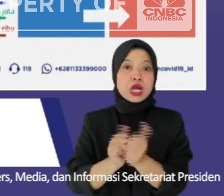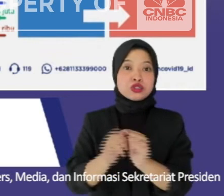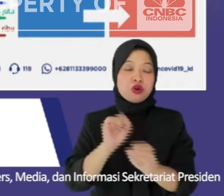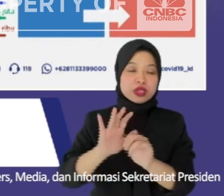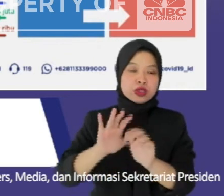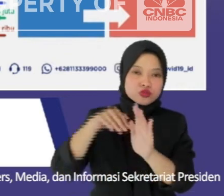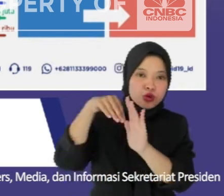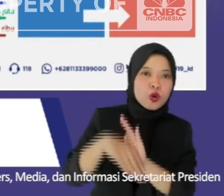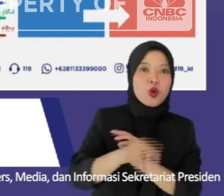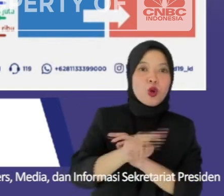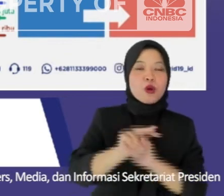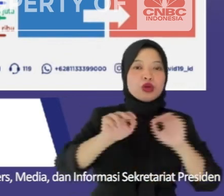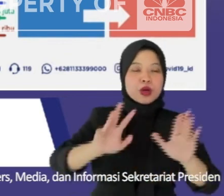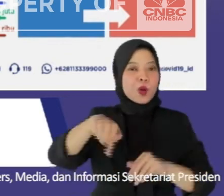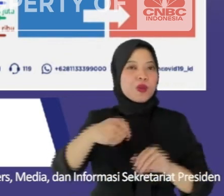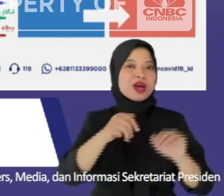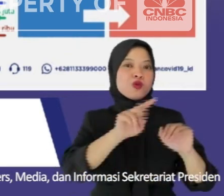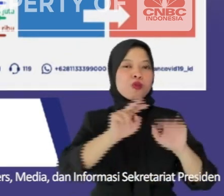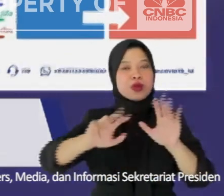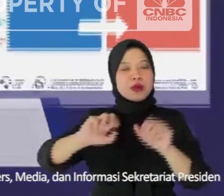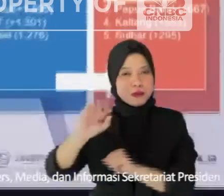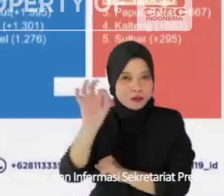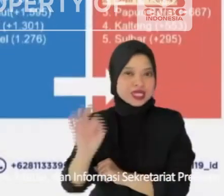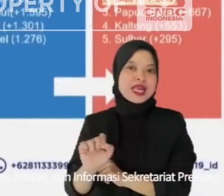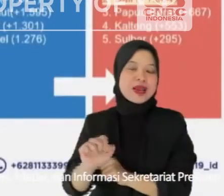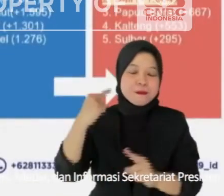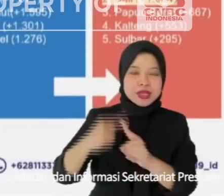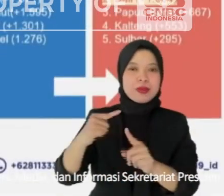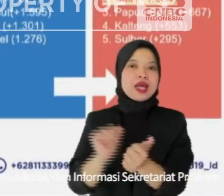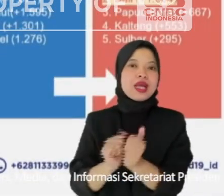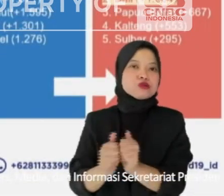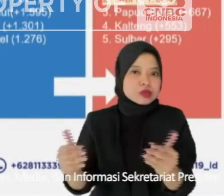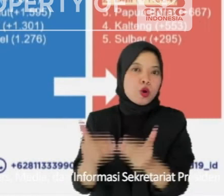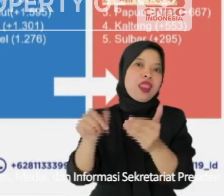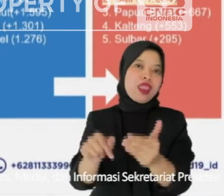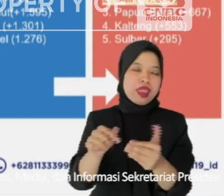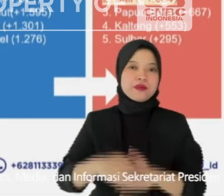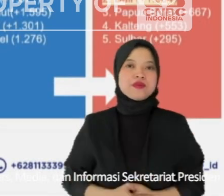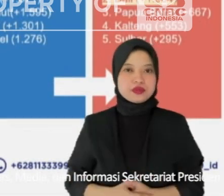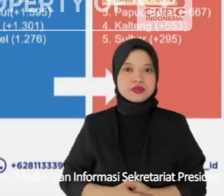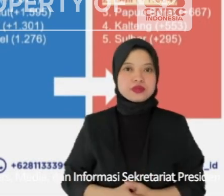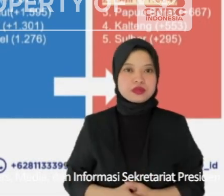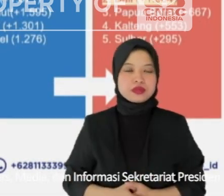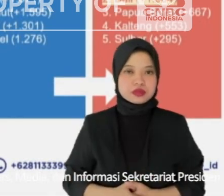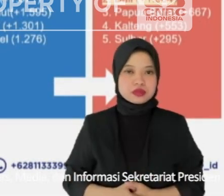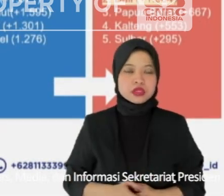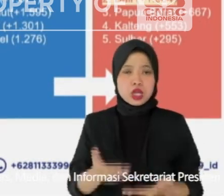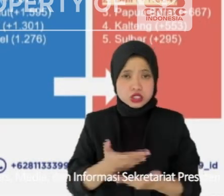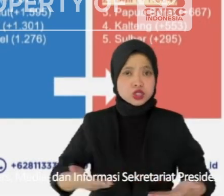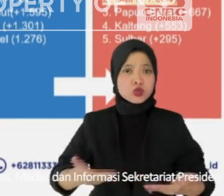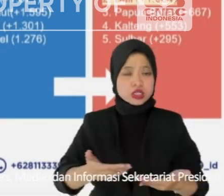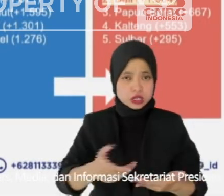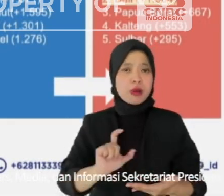sebesar 2929 persen dari puncak kasus pertama berbagai dinamika telah kita hadapi bersama